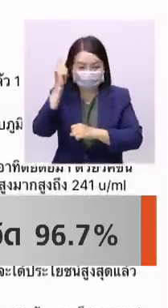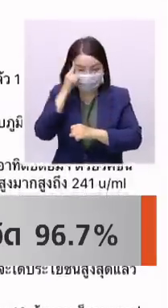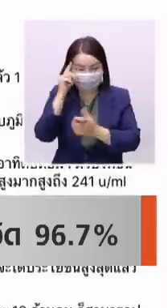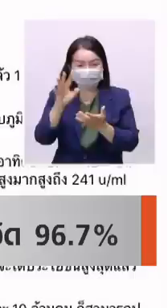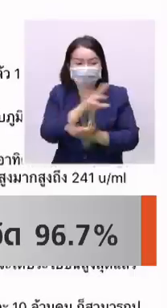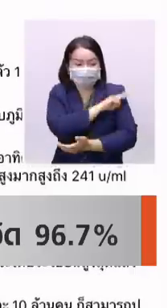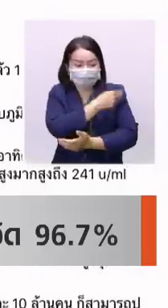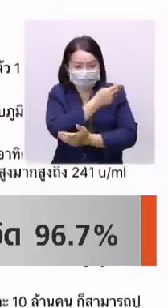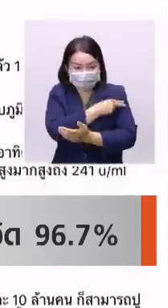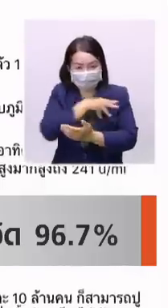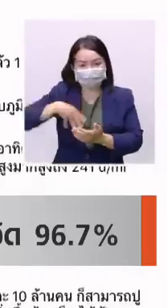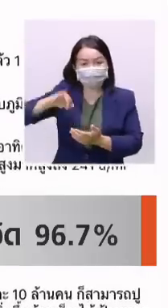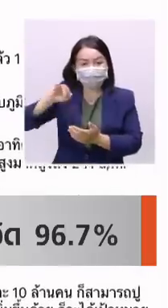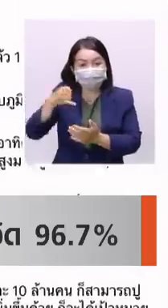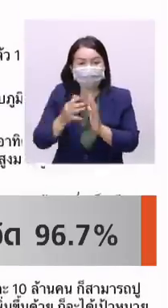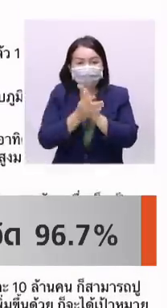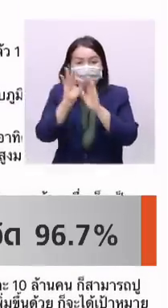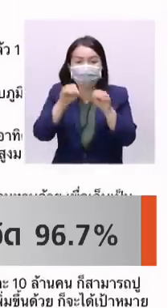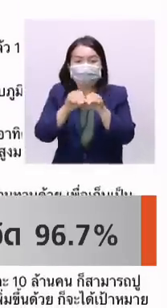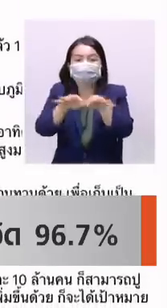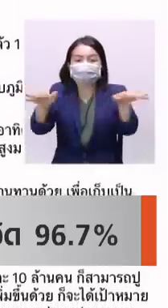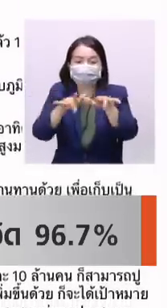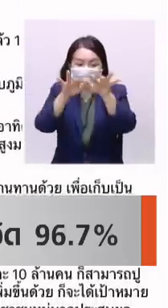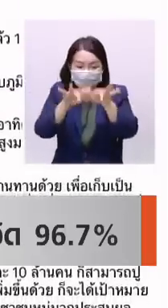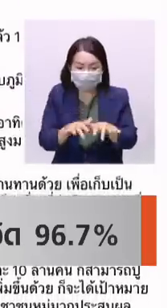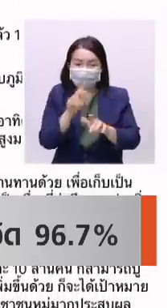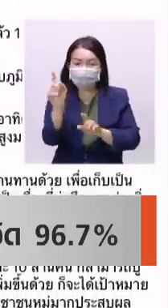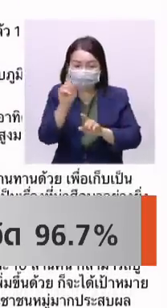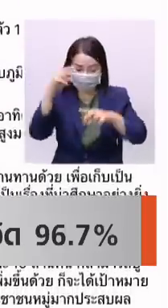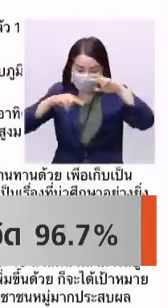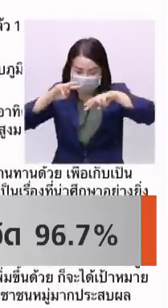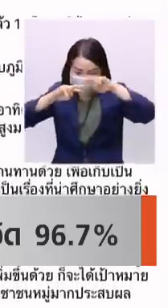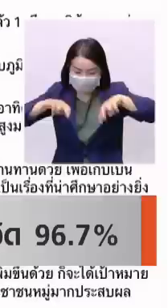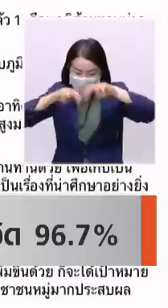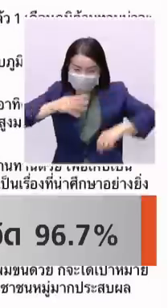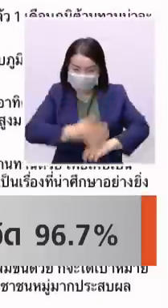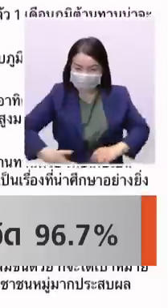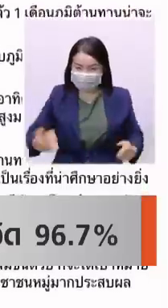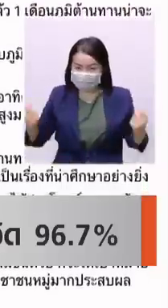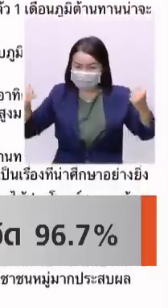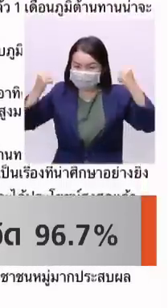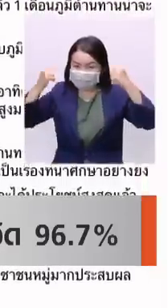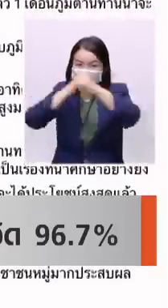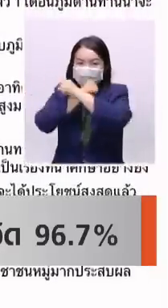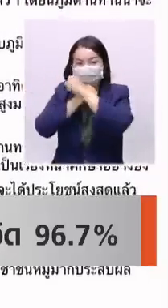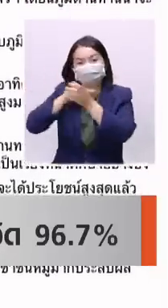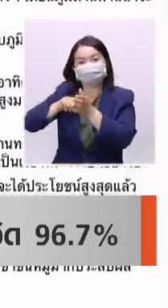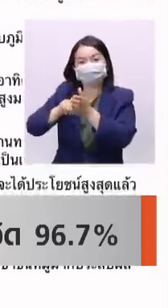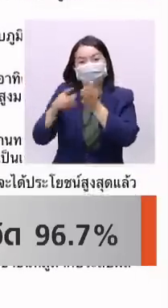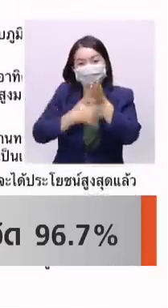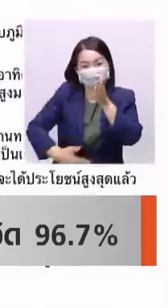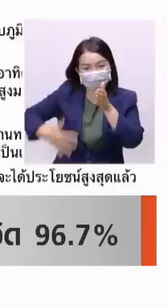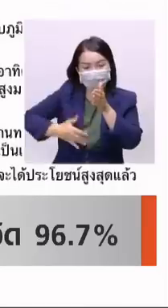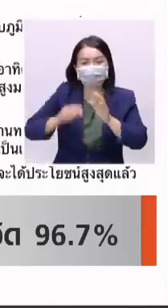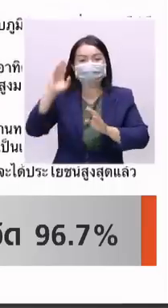โพสต์ข้อความผ่านทาง Facebookค่ะเกี่ยวกับผลการศึกษาภูมิต้านทานหลังการฉีดวัคซีนครบ 19ของ